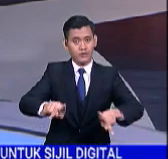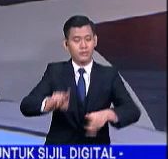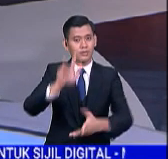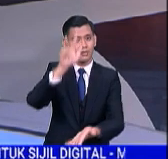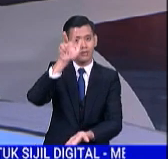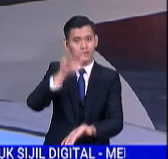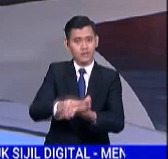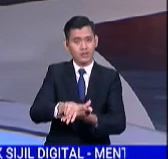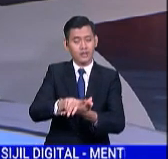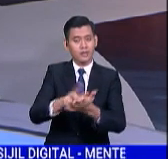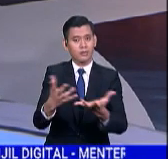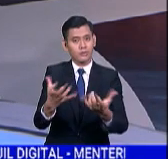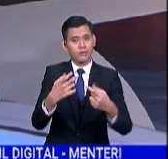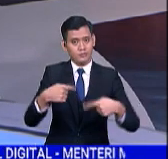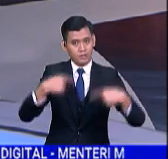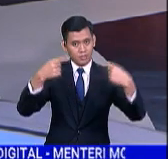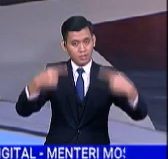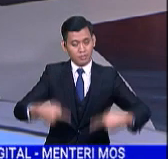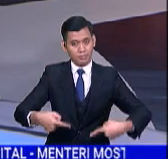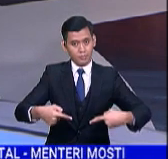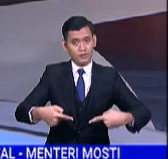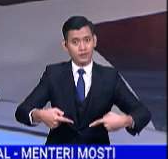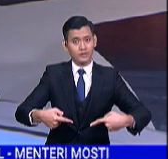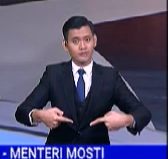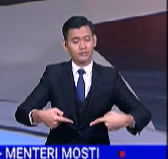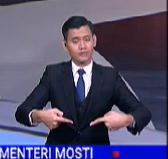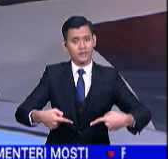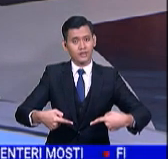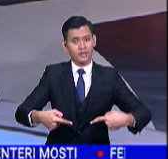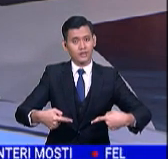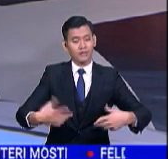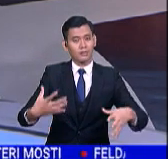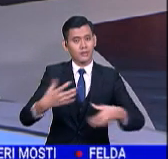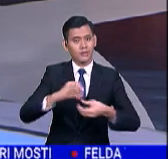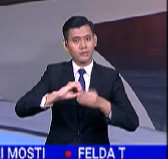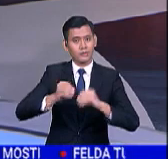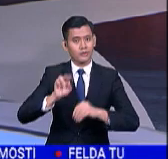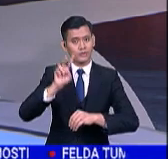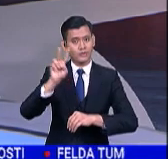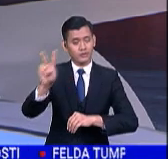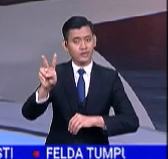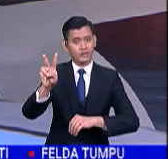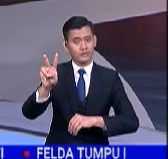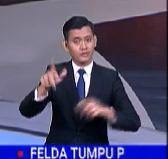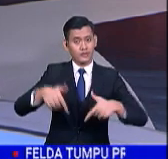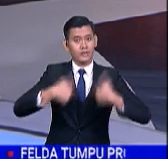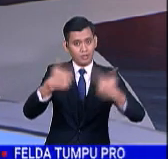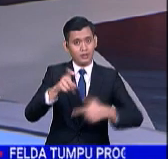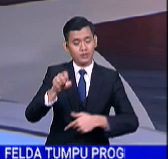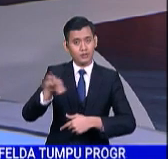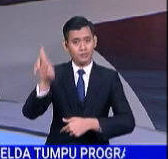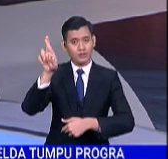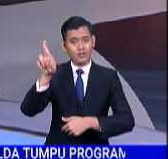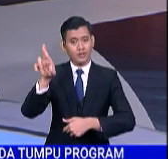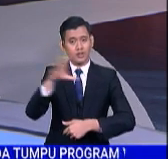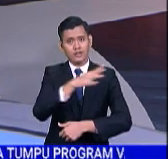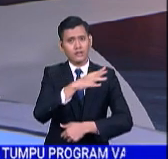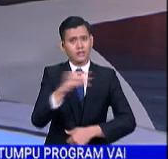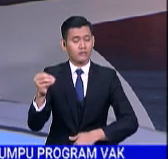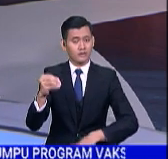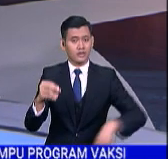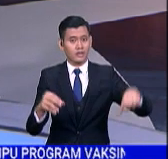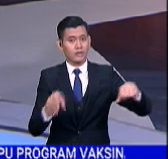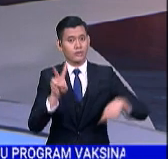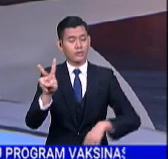mengesahkan slot kesaingan peringkat benua itu selaku naib juara Liga Super. Namun mereka yang dikejutkan dengan kekalahan